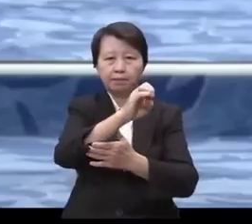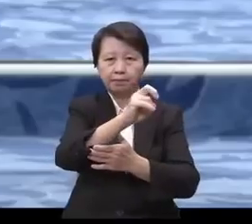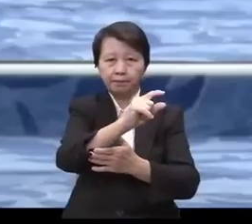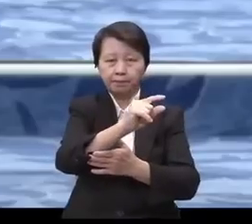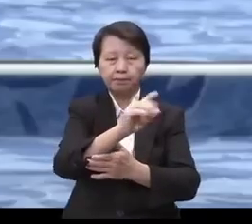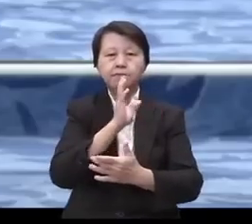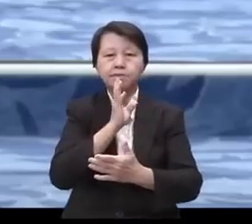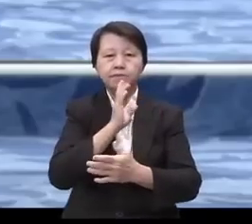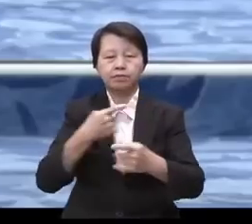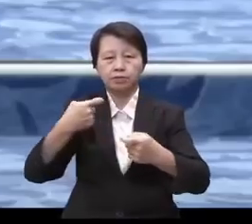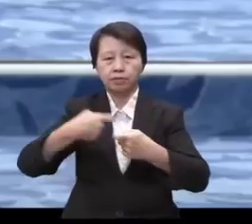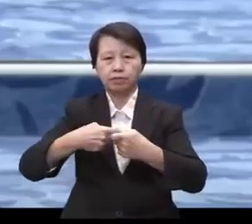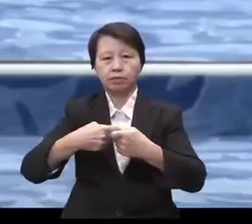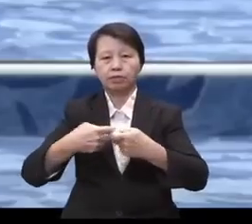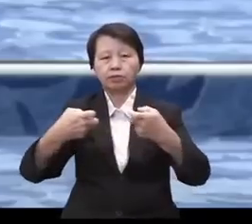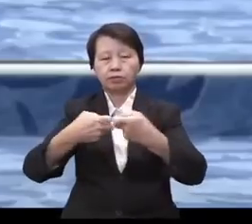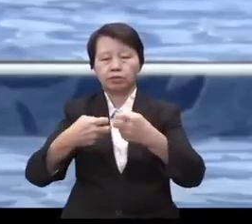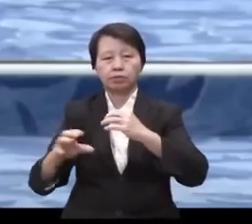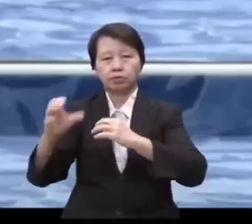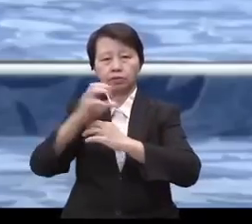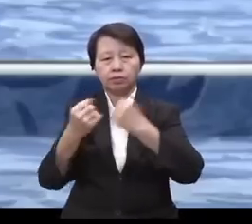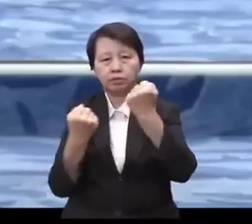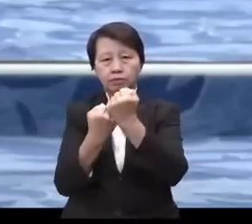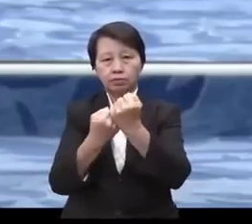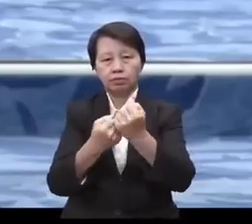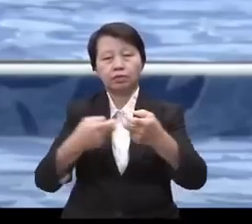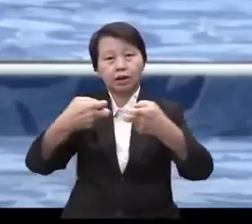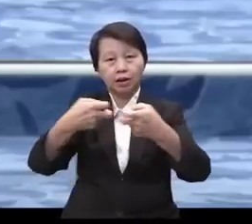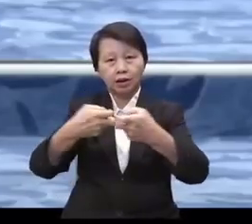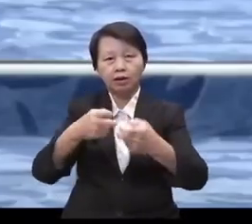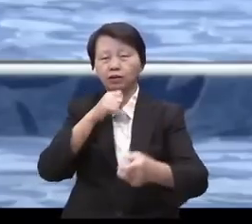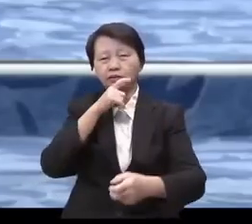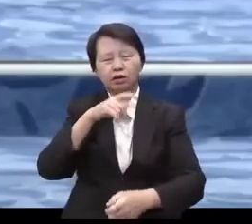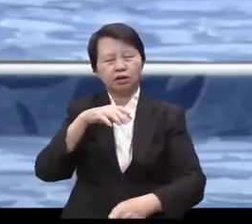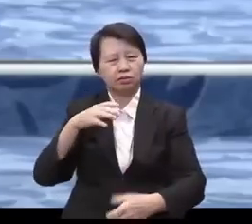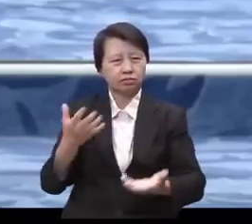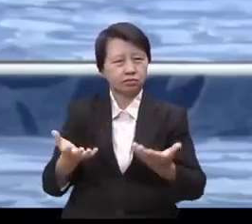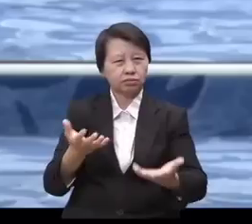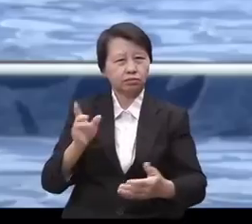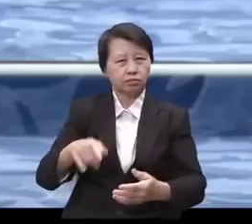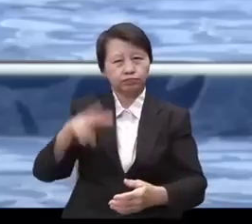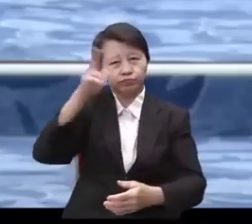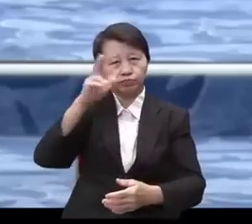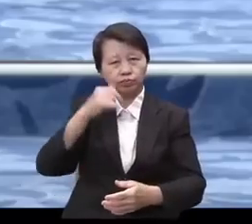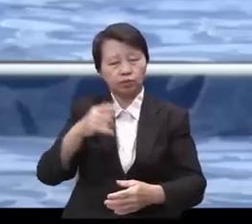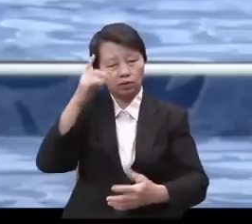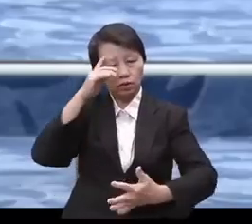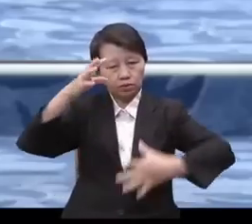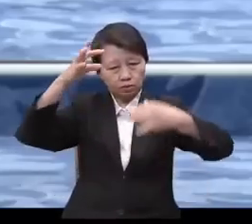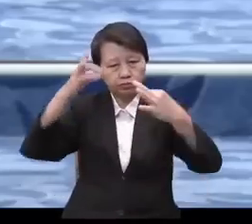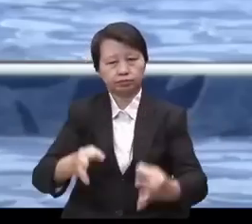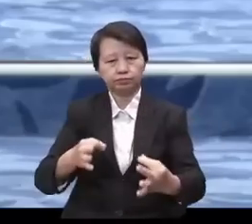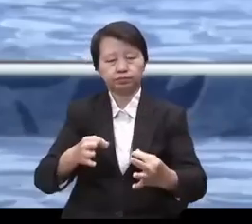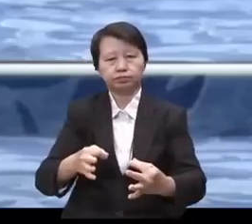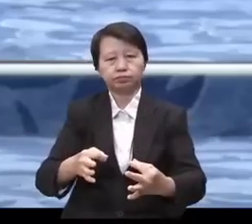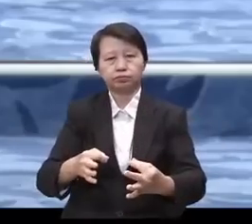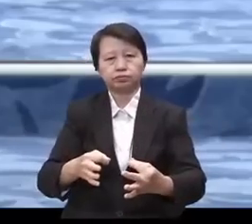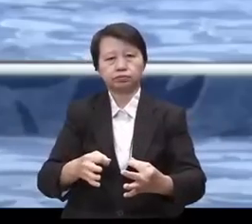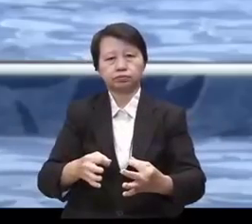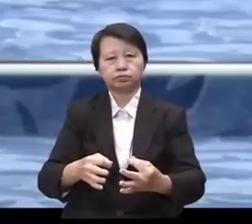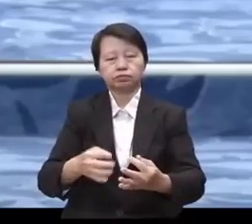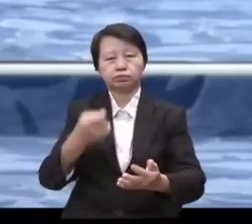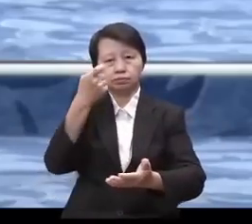subsidi elektrik, tidak benar. Tidak mungkin kerajaan memutuskan untuk mengenakan